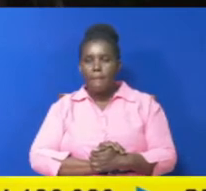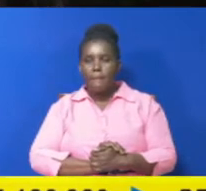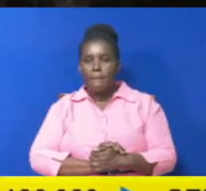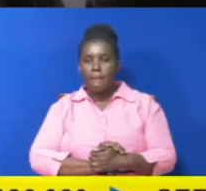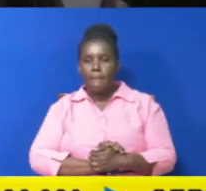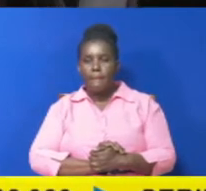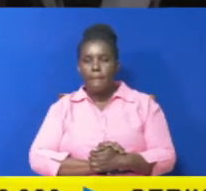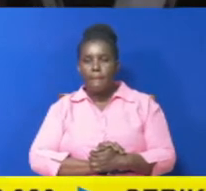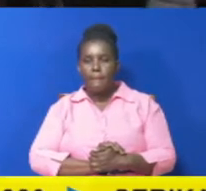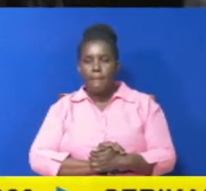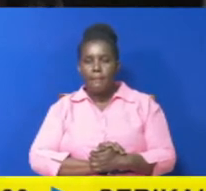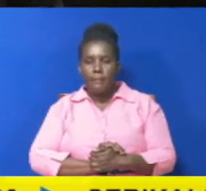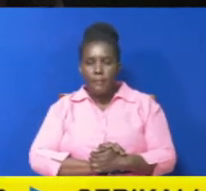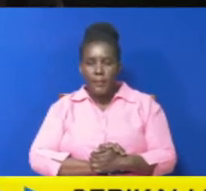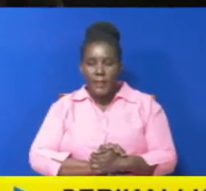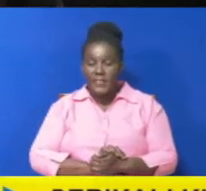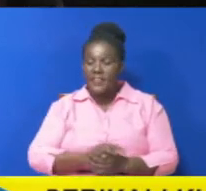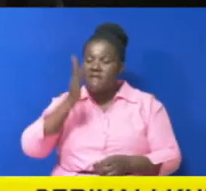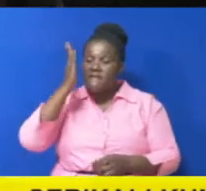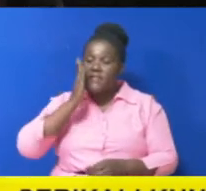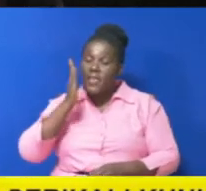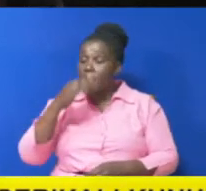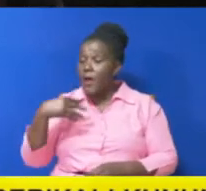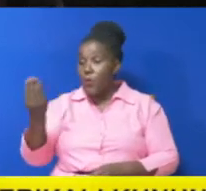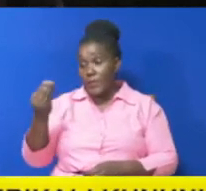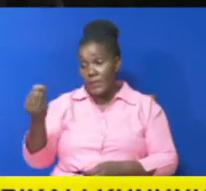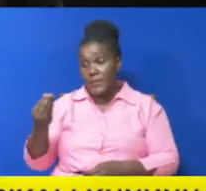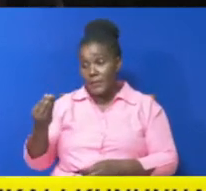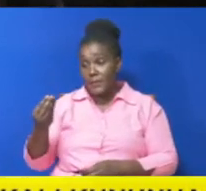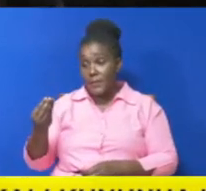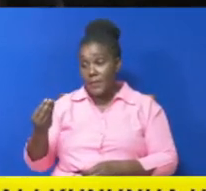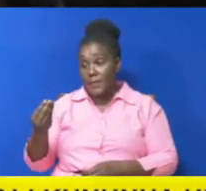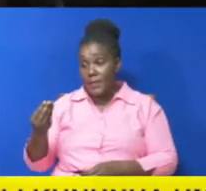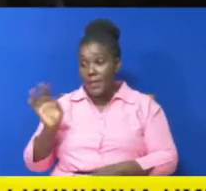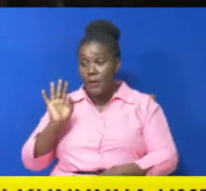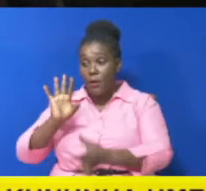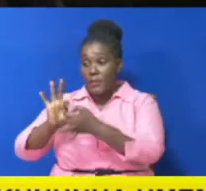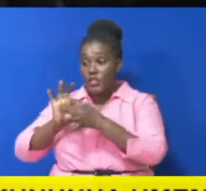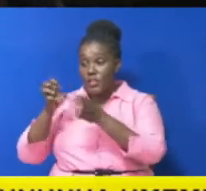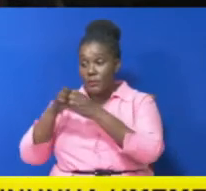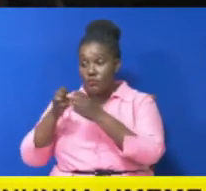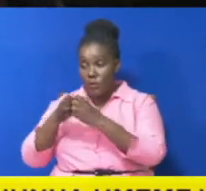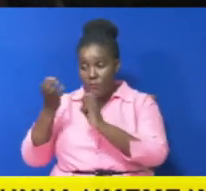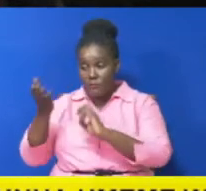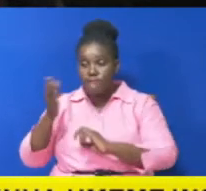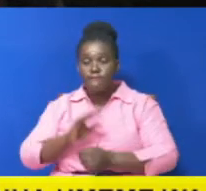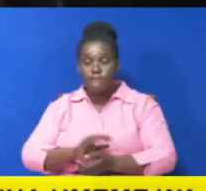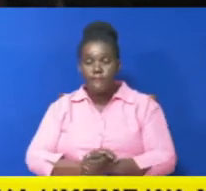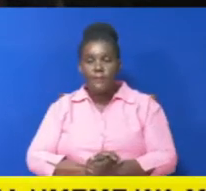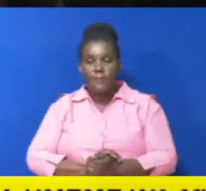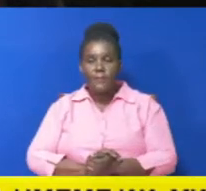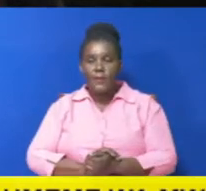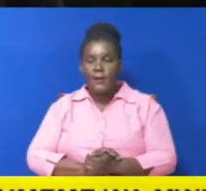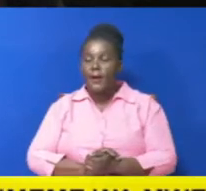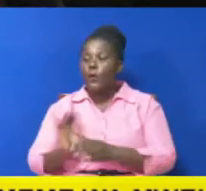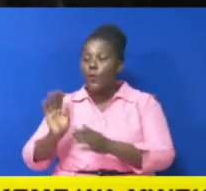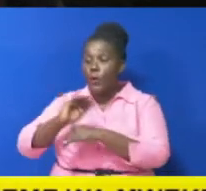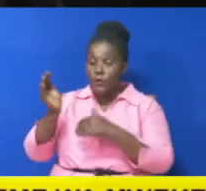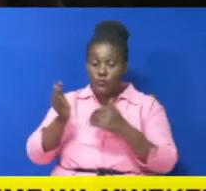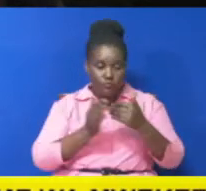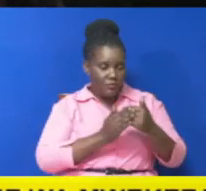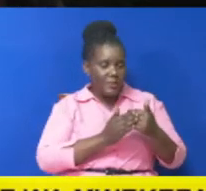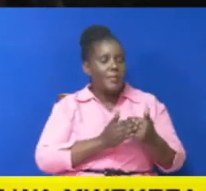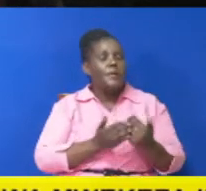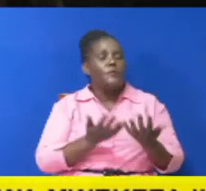yao. Na hawa wachache tulio walioanza au waliohudhuria katika kongamano hili, basi wakafanyike kuwa